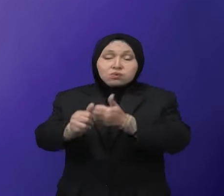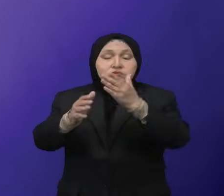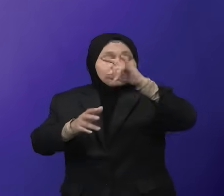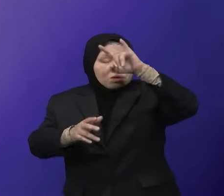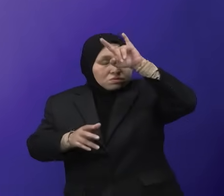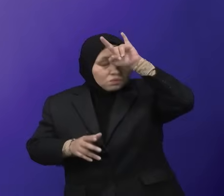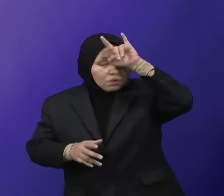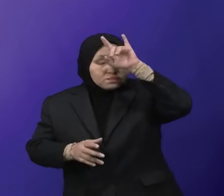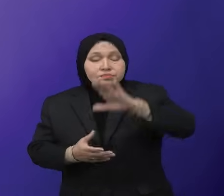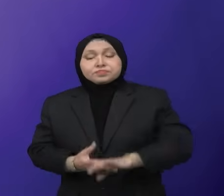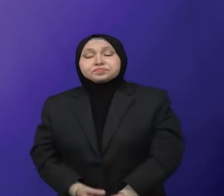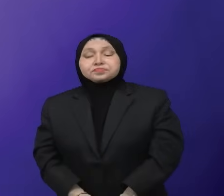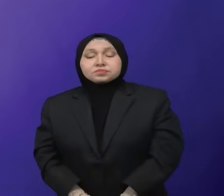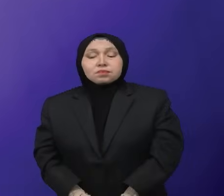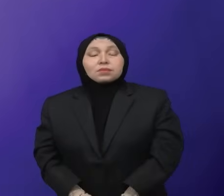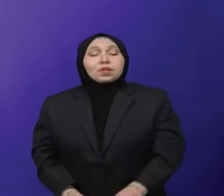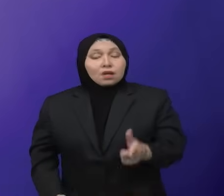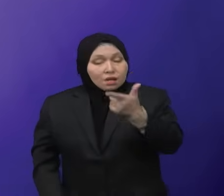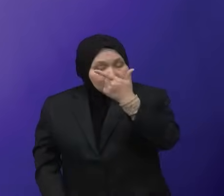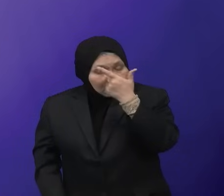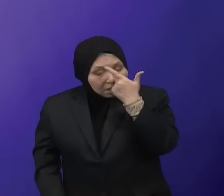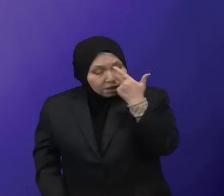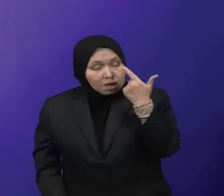الشيطان إن